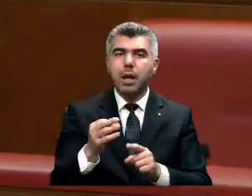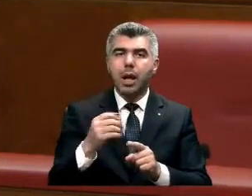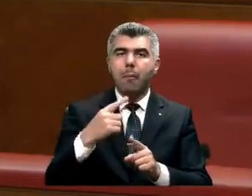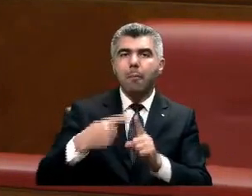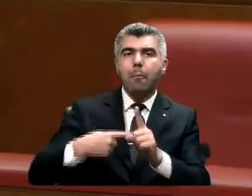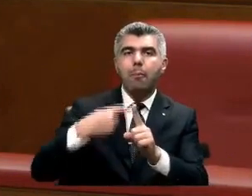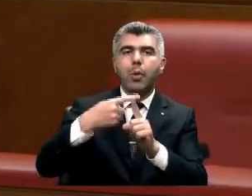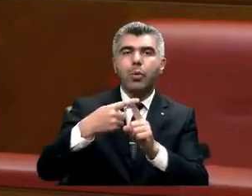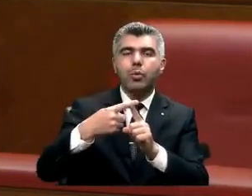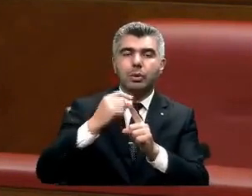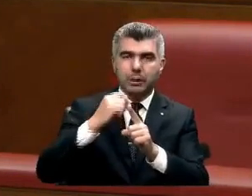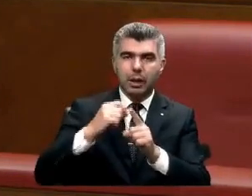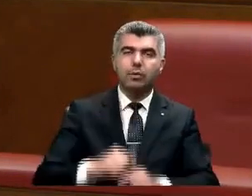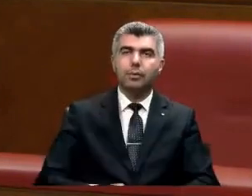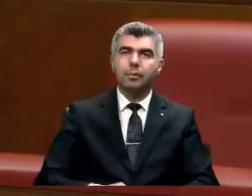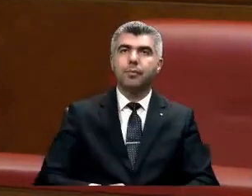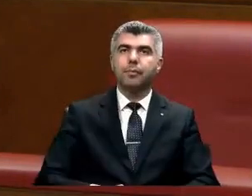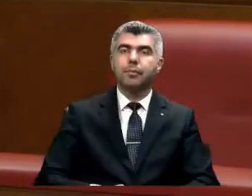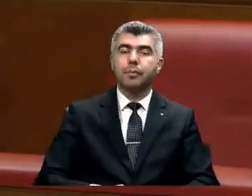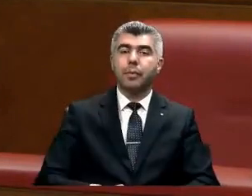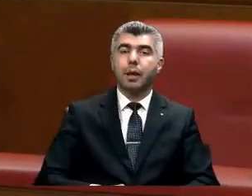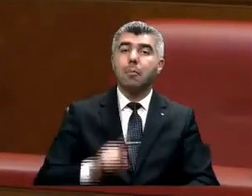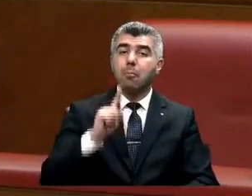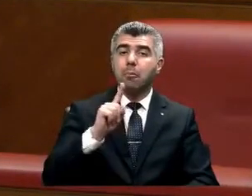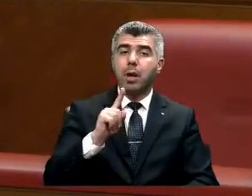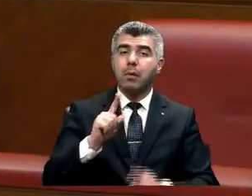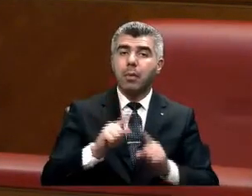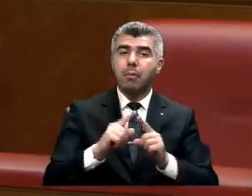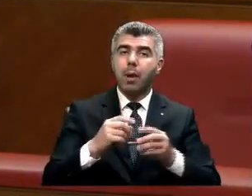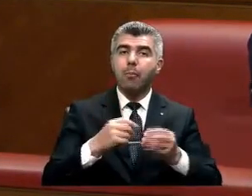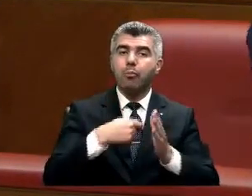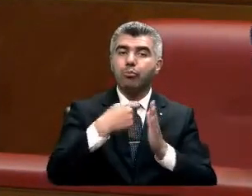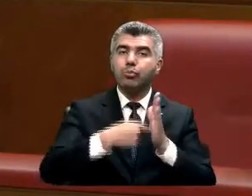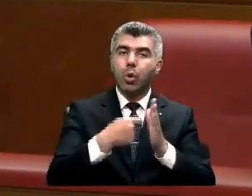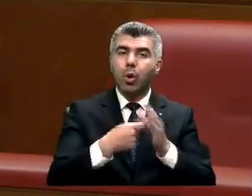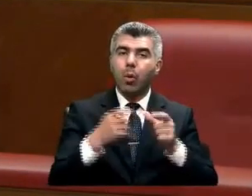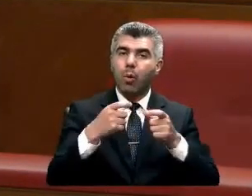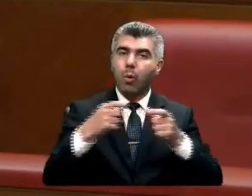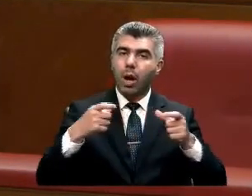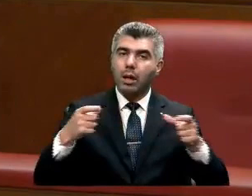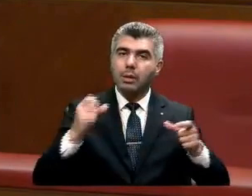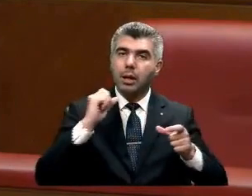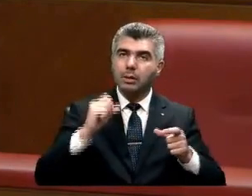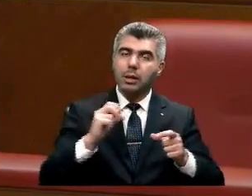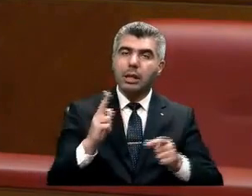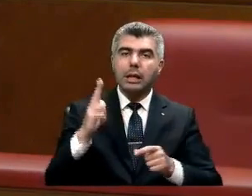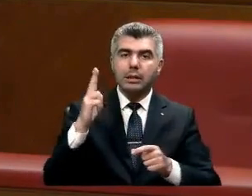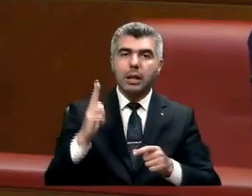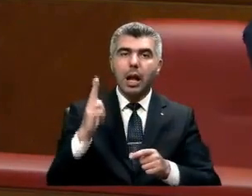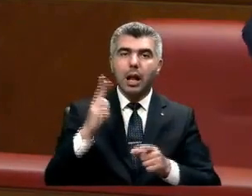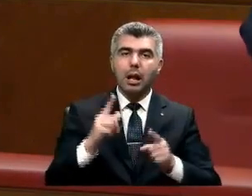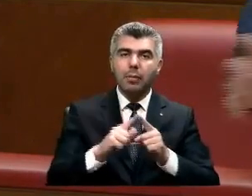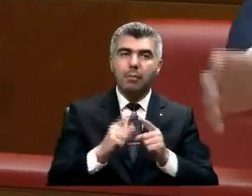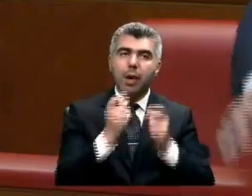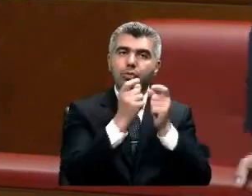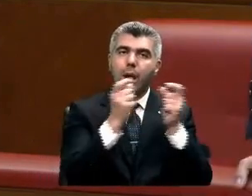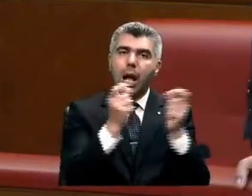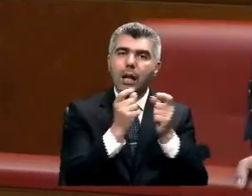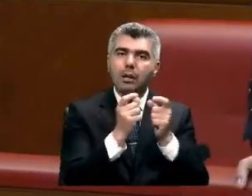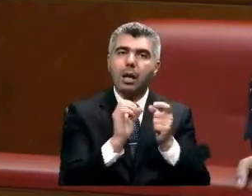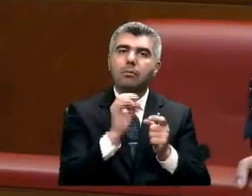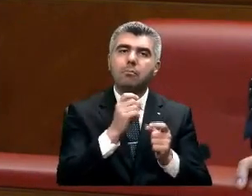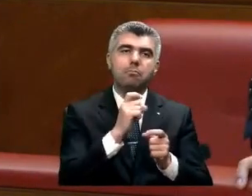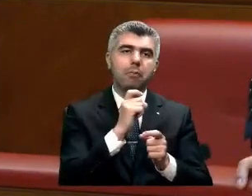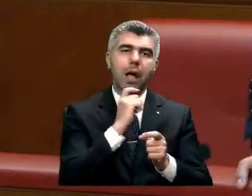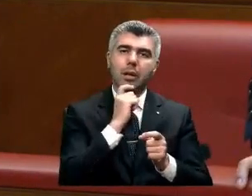زياده اما بالنسبه للمشاريع ديال التوسعه في الدراسات هادو مشاريع